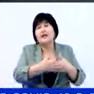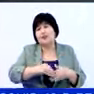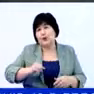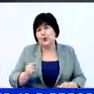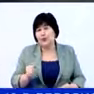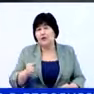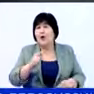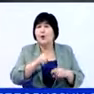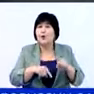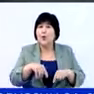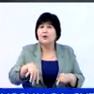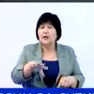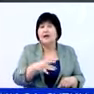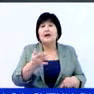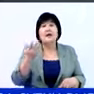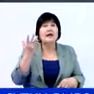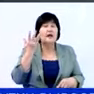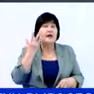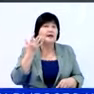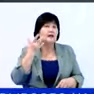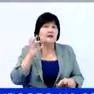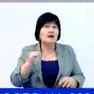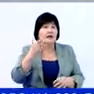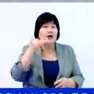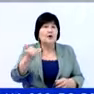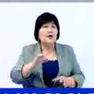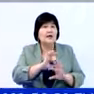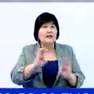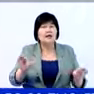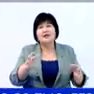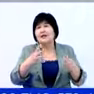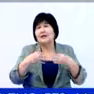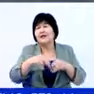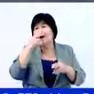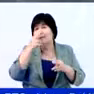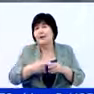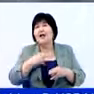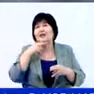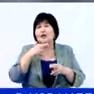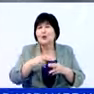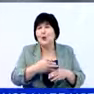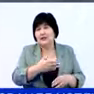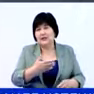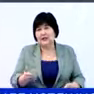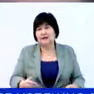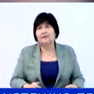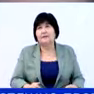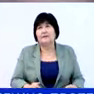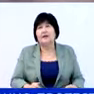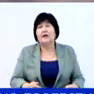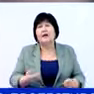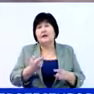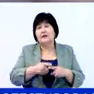друзьях, родственниках, никогда не забывал. У него замечательная семья, братья, сестры. И